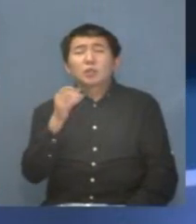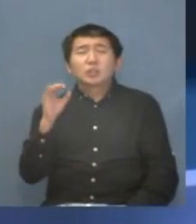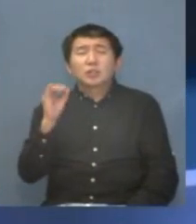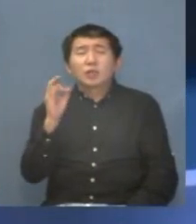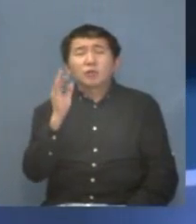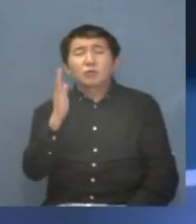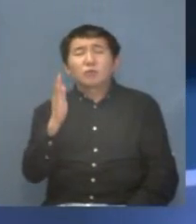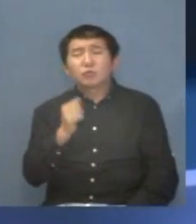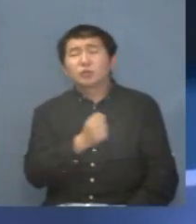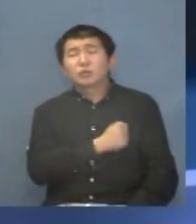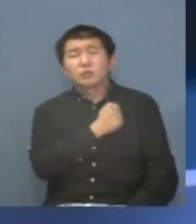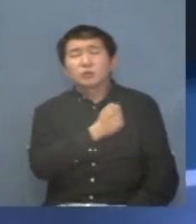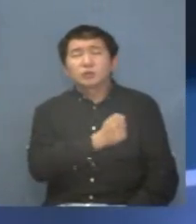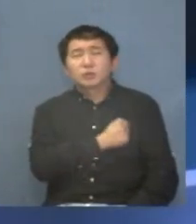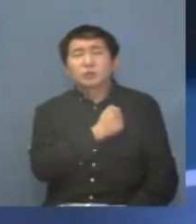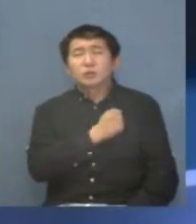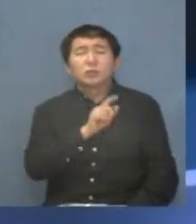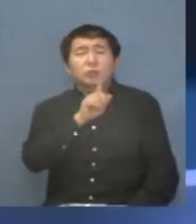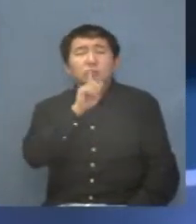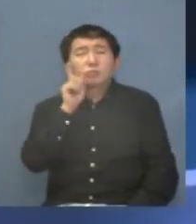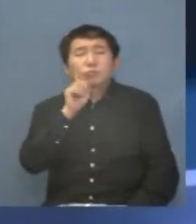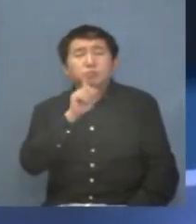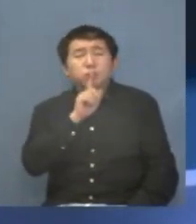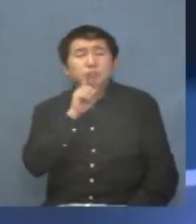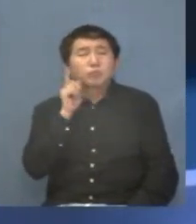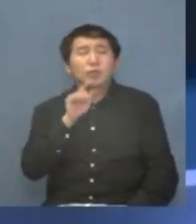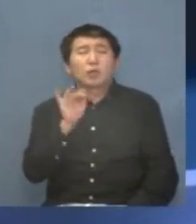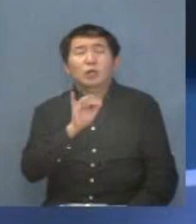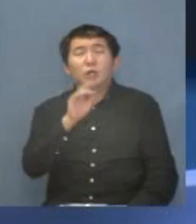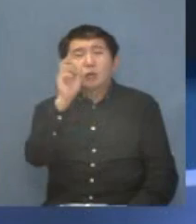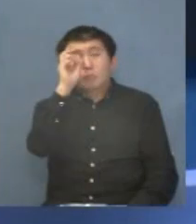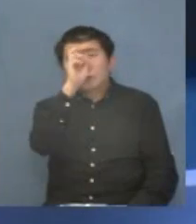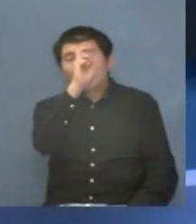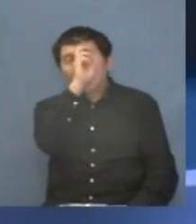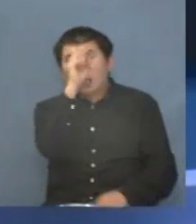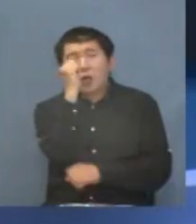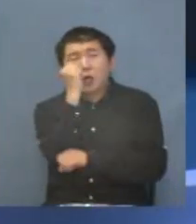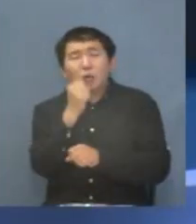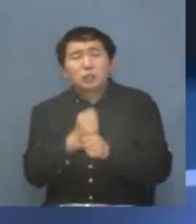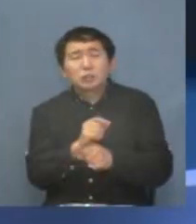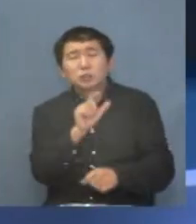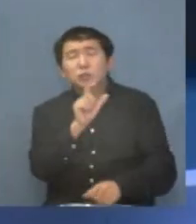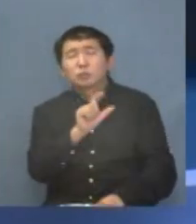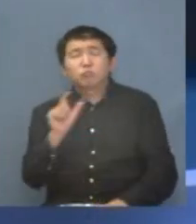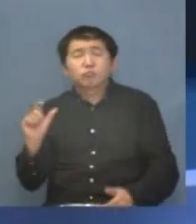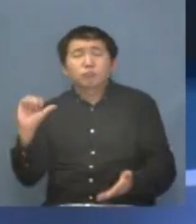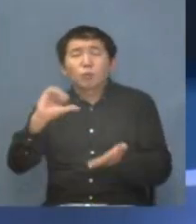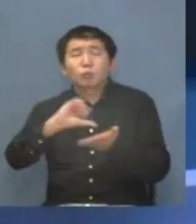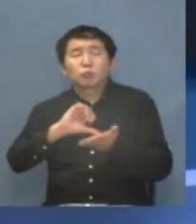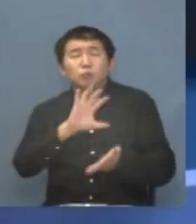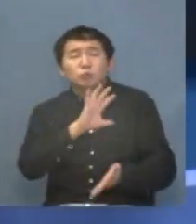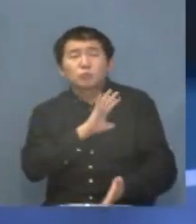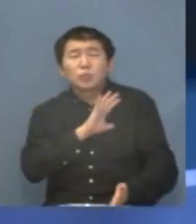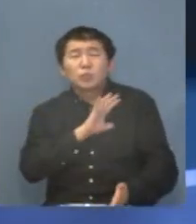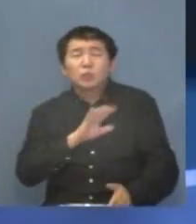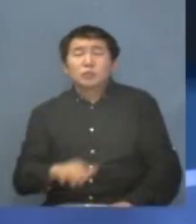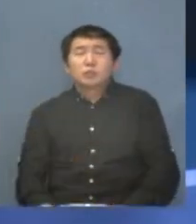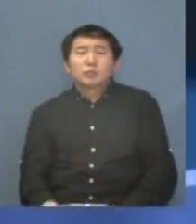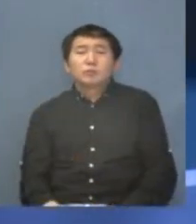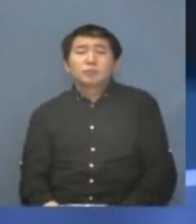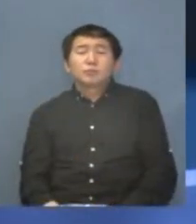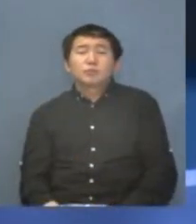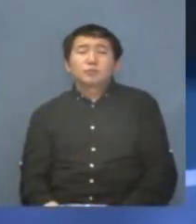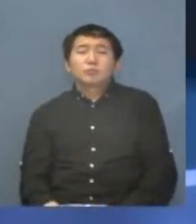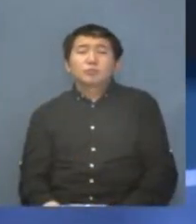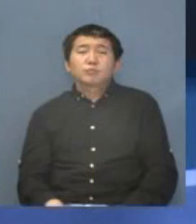27-943 әскери бөлімінің жас сарбаздары мен кітапхана қызметкерлері қатысты. Оларға Абайдың мол мұрасы ұсынылған көшпелі